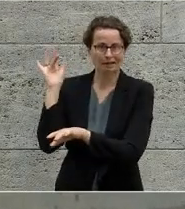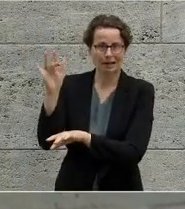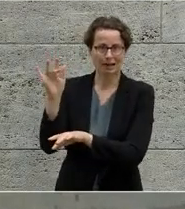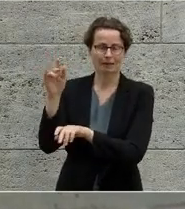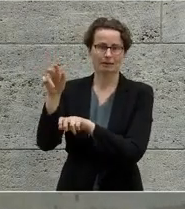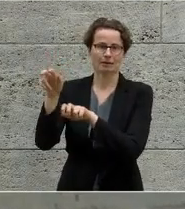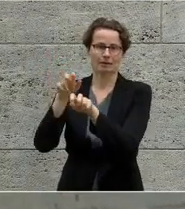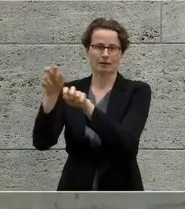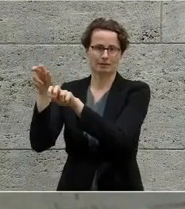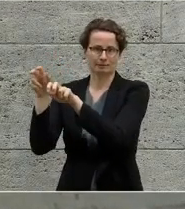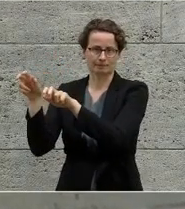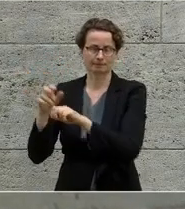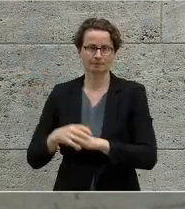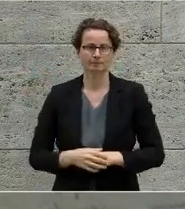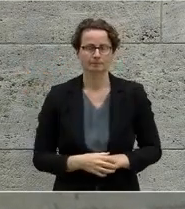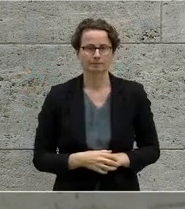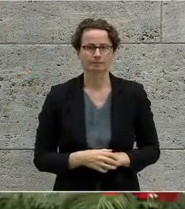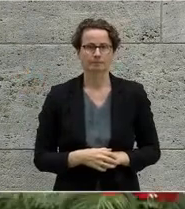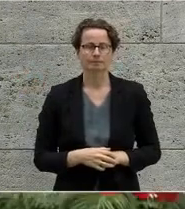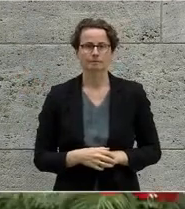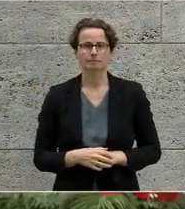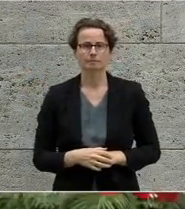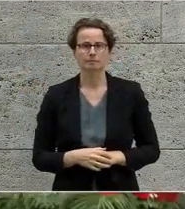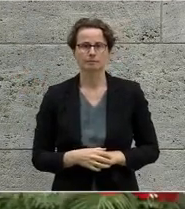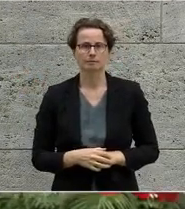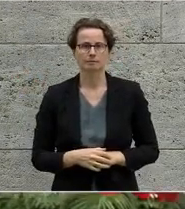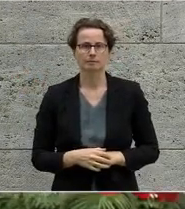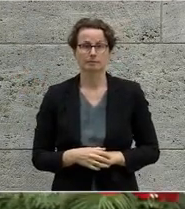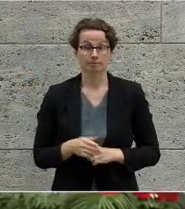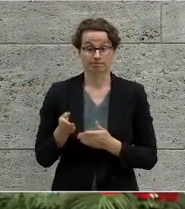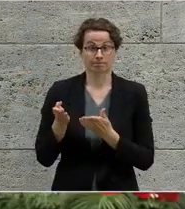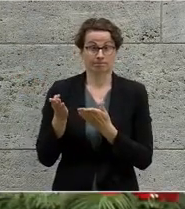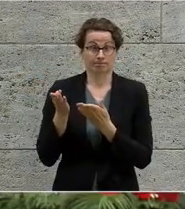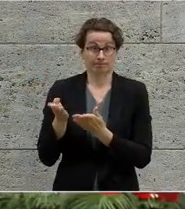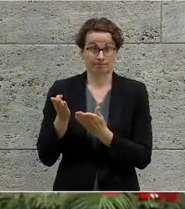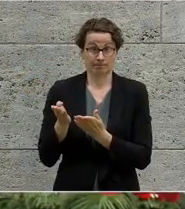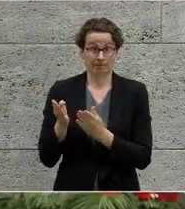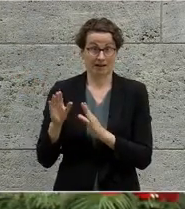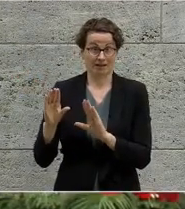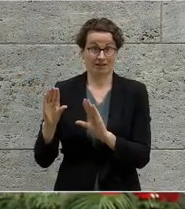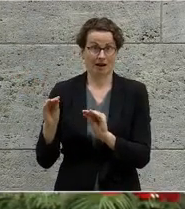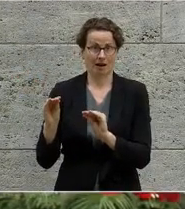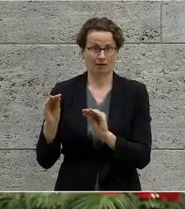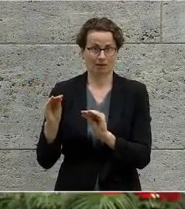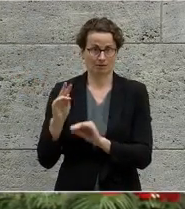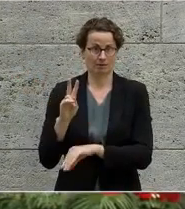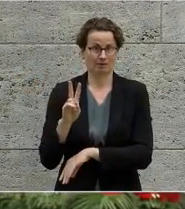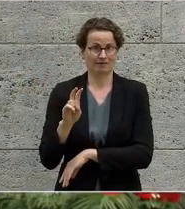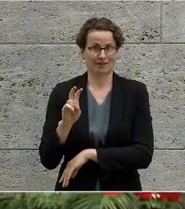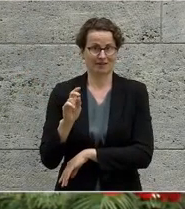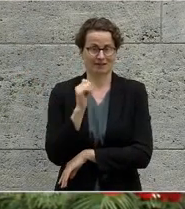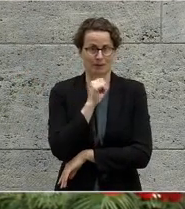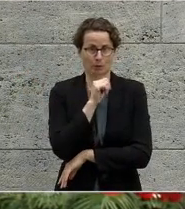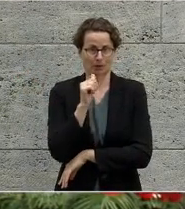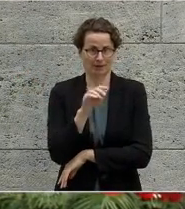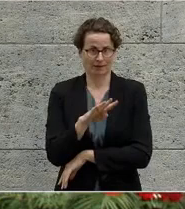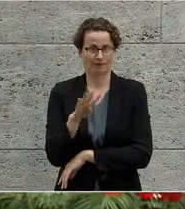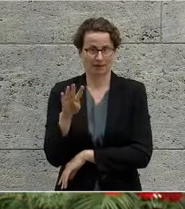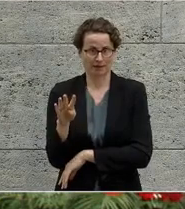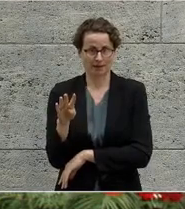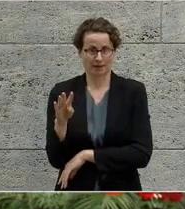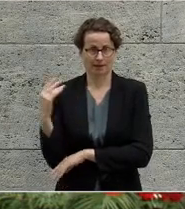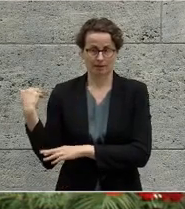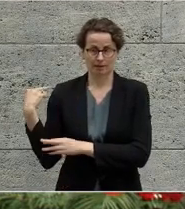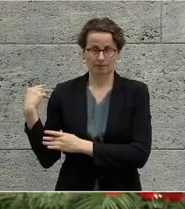verbrecherisches Regime gab. Das Vermächtnis des 20. Juli